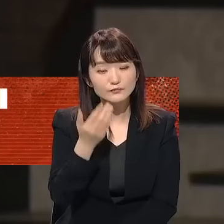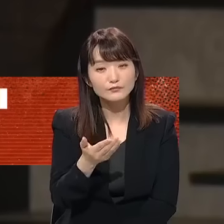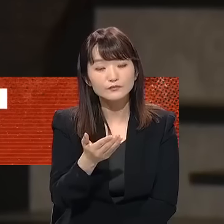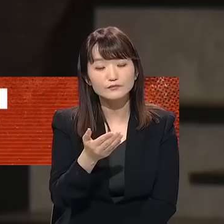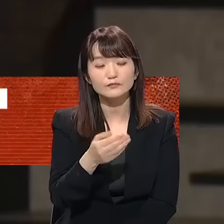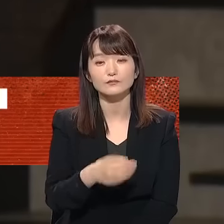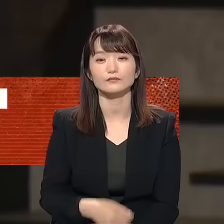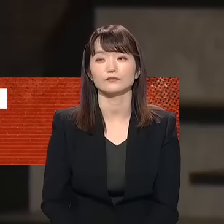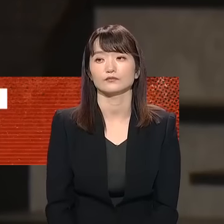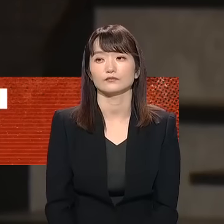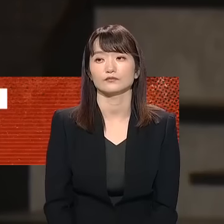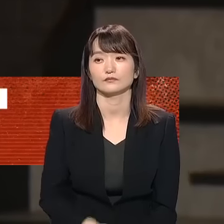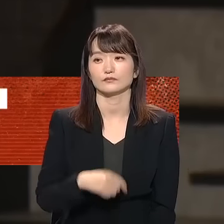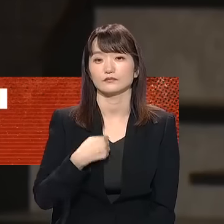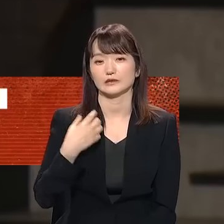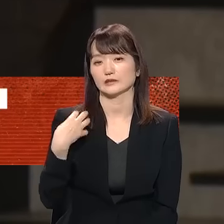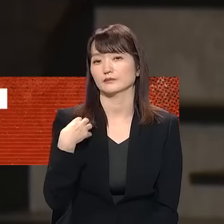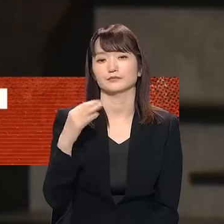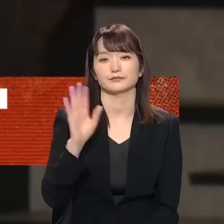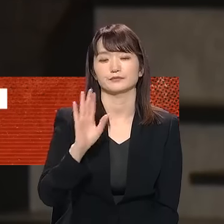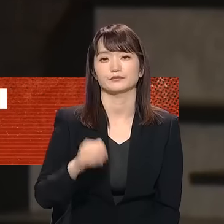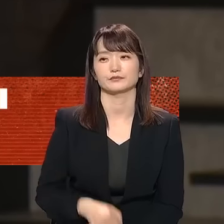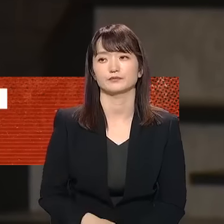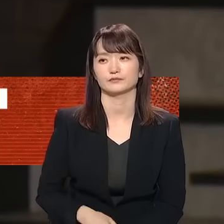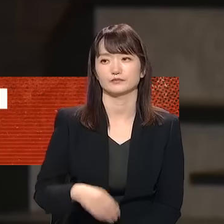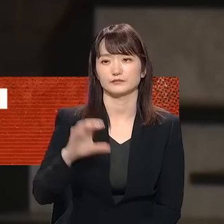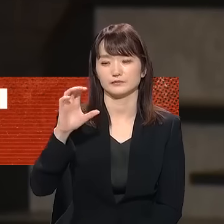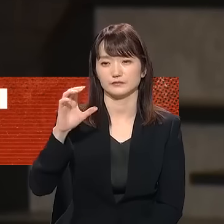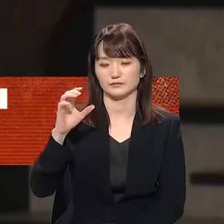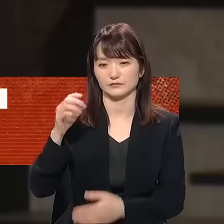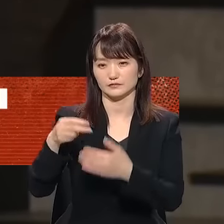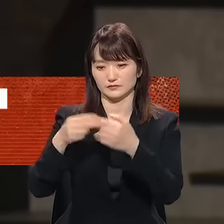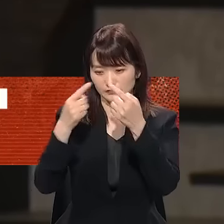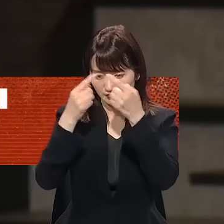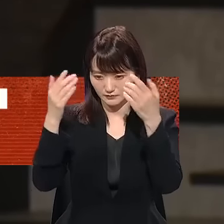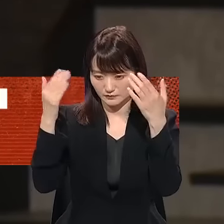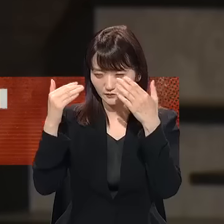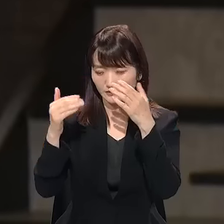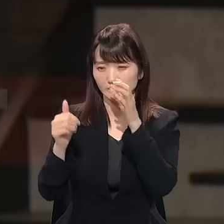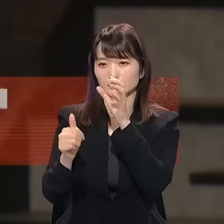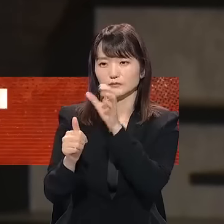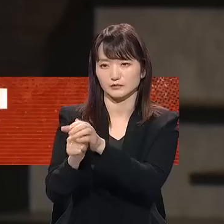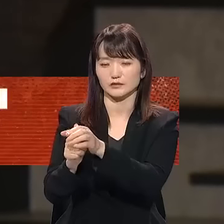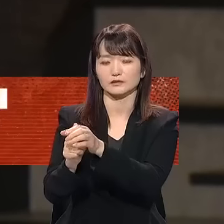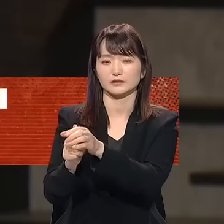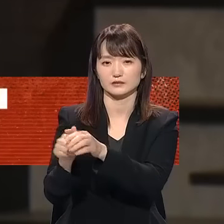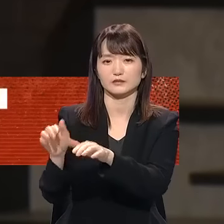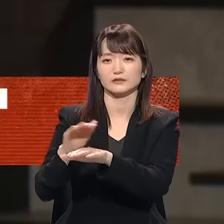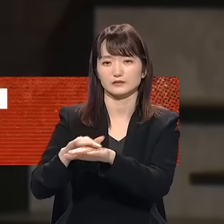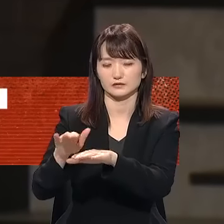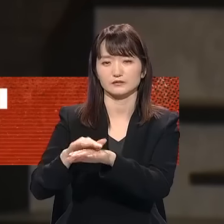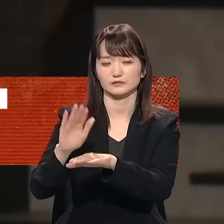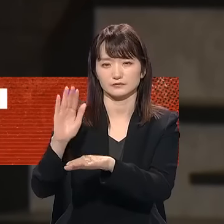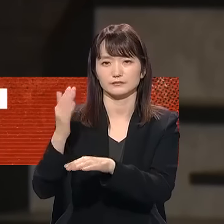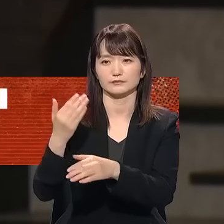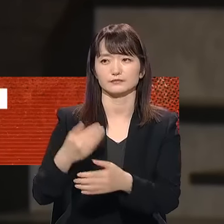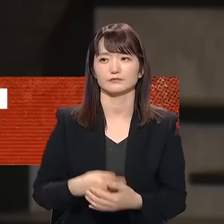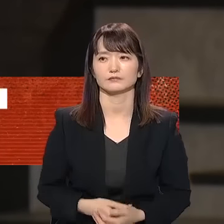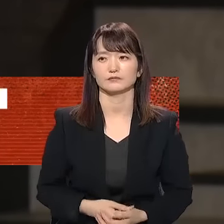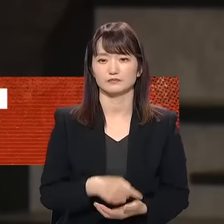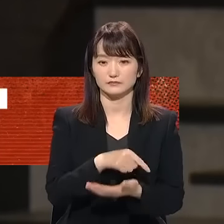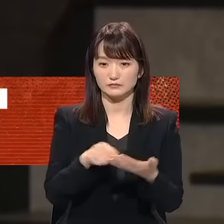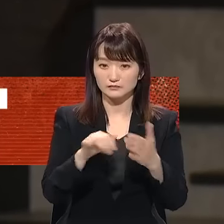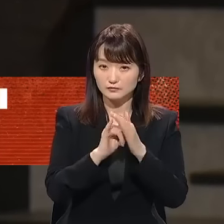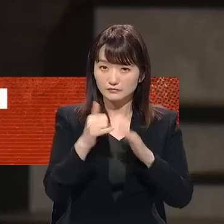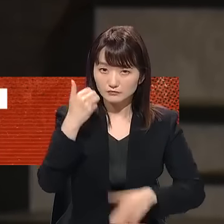자기들이 그 담당을 하는 것이 아니라 가톨릭대 의대 쪽에서 처리한다고 했는데 글쎄요 이게 유가족